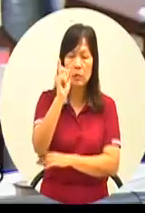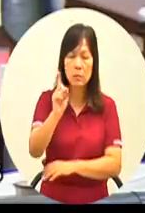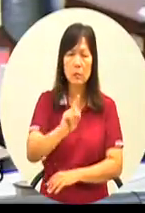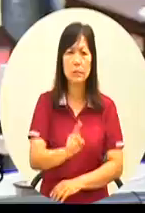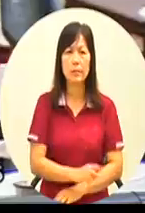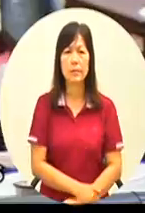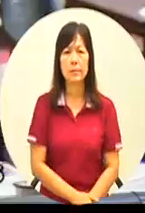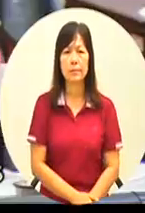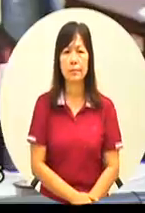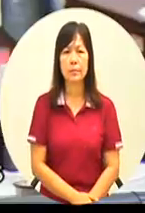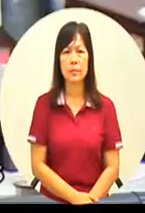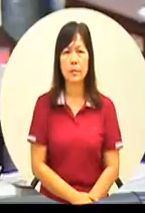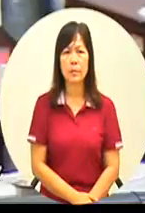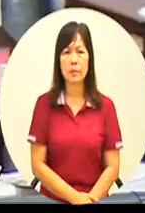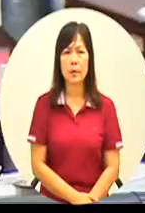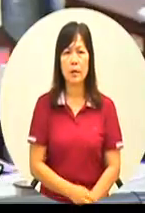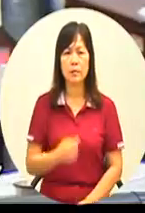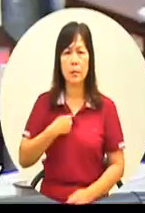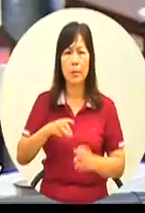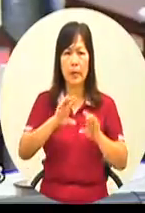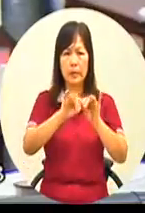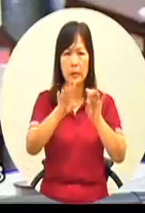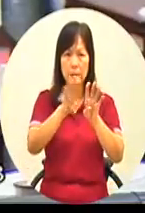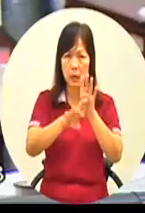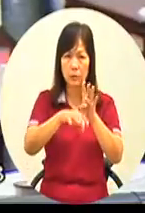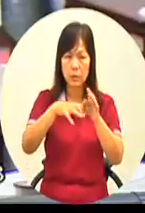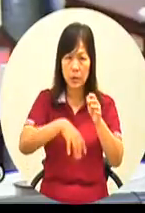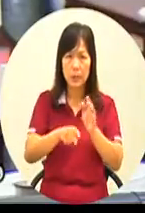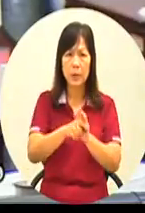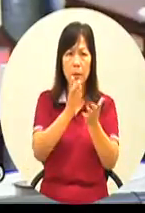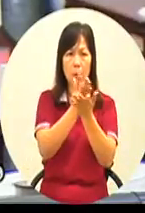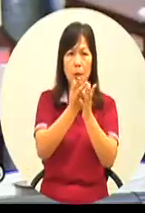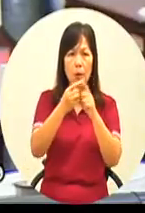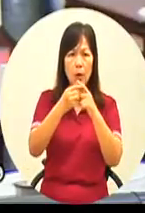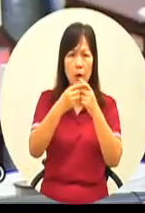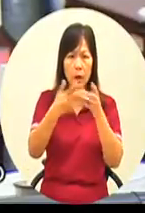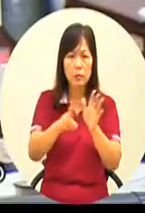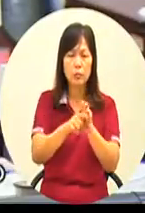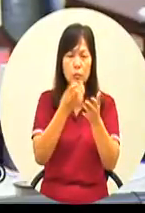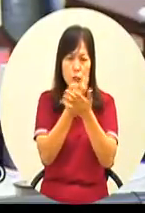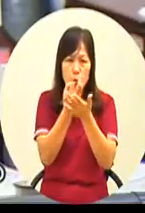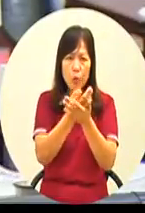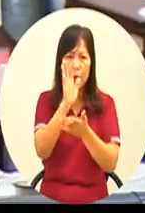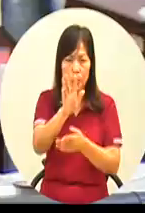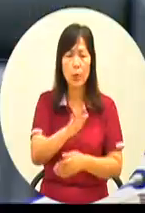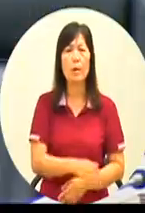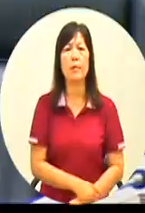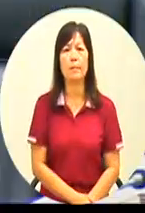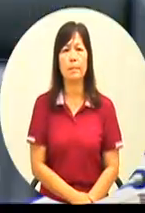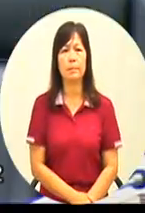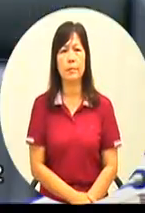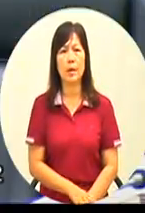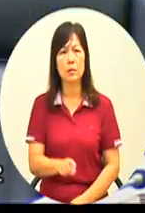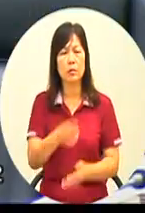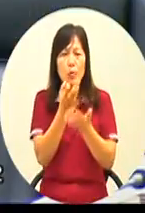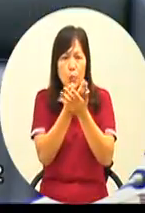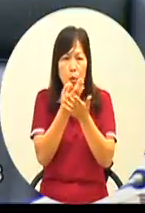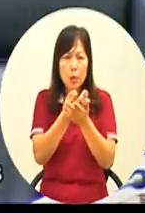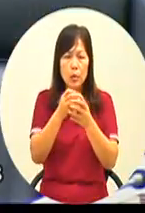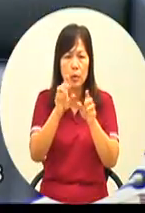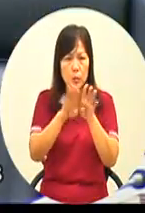说，其实我们的地价税里头有很多人是享受优惠税率的。那这个优惠税率